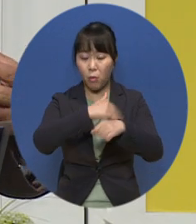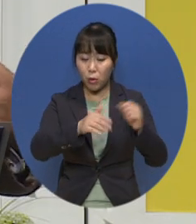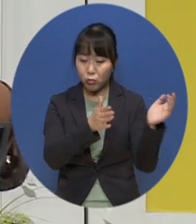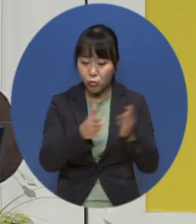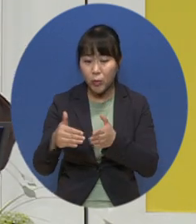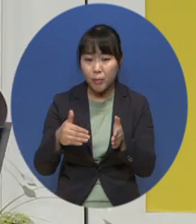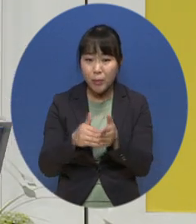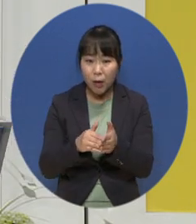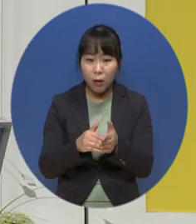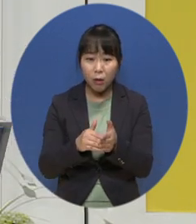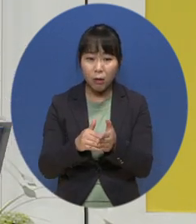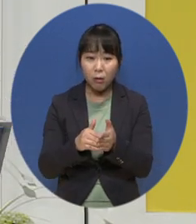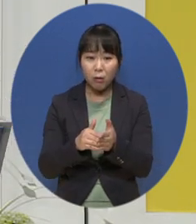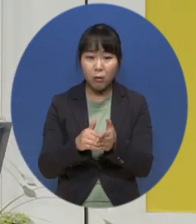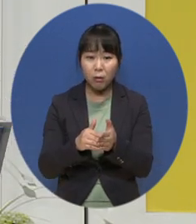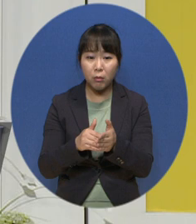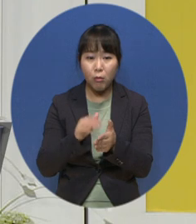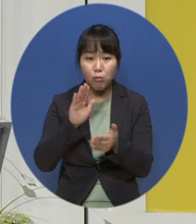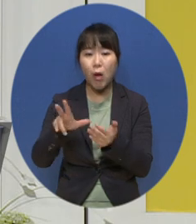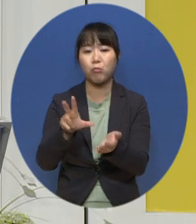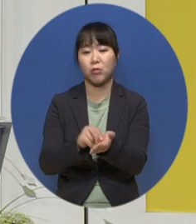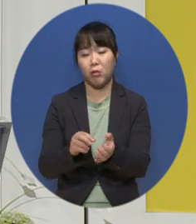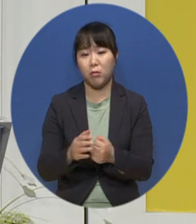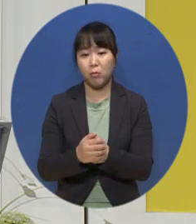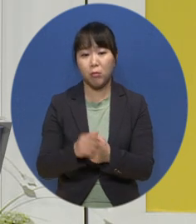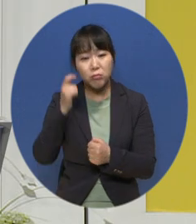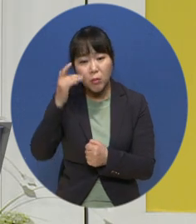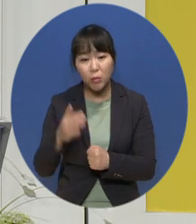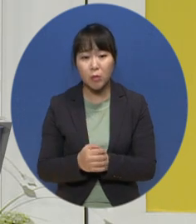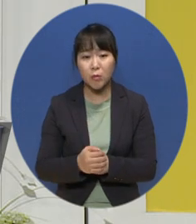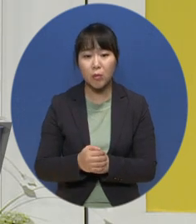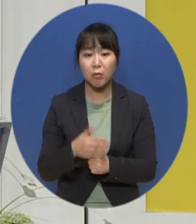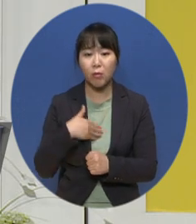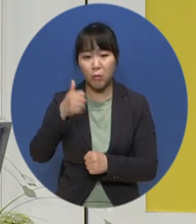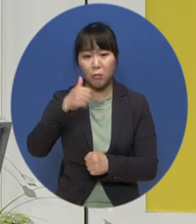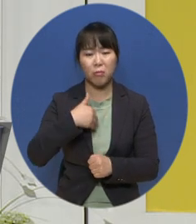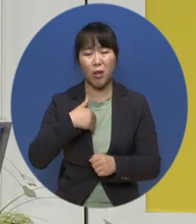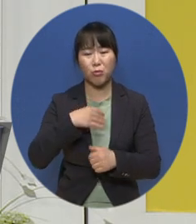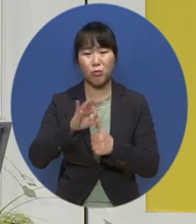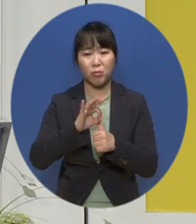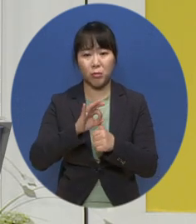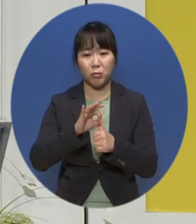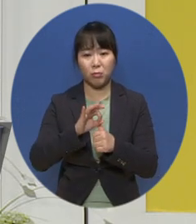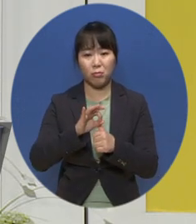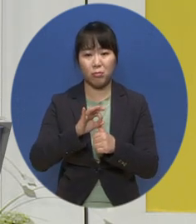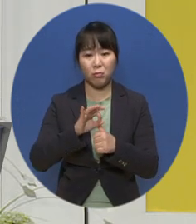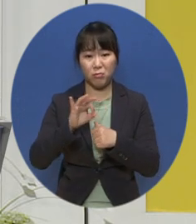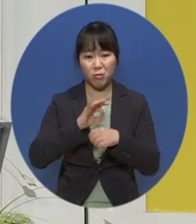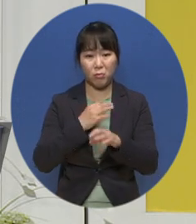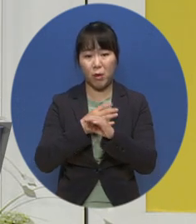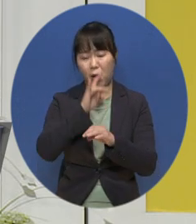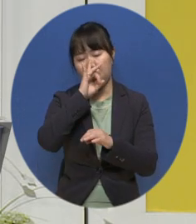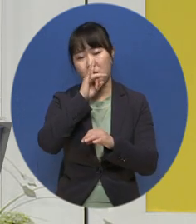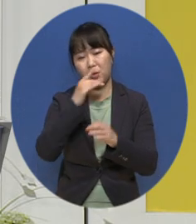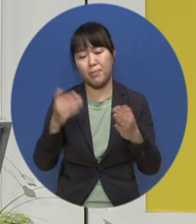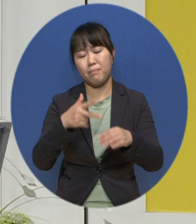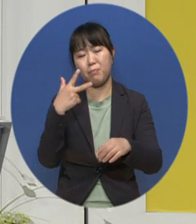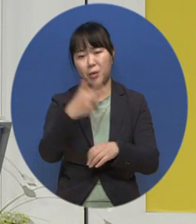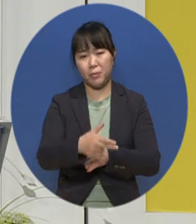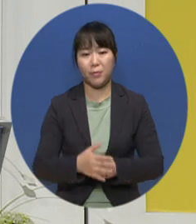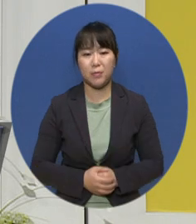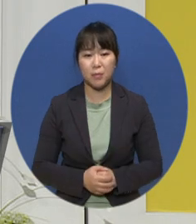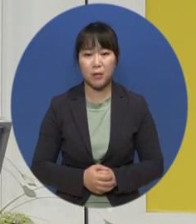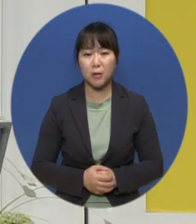나잖아요 그 다음에 문제라 요 그럼 물어보며 있다고 회장인 나 수급자 안돼요 그럼 이 거리가 끝나는 겁니다 뭐 시키는 겁니다